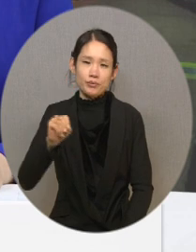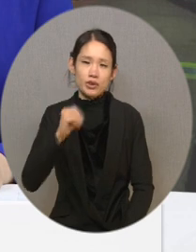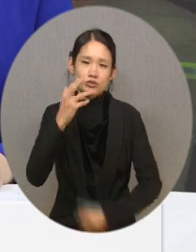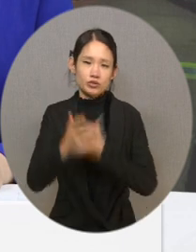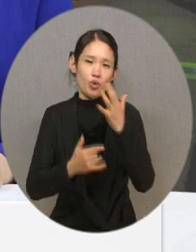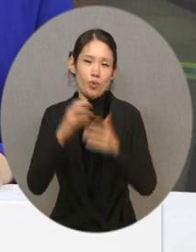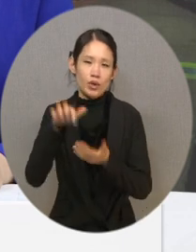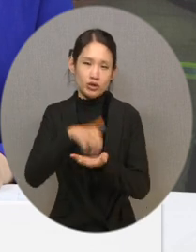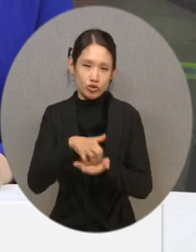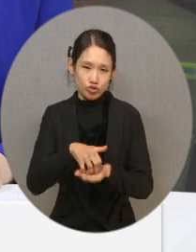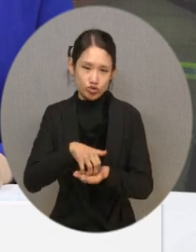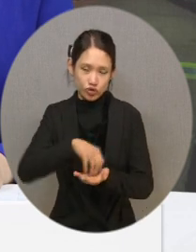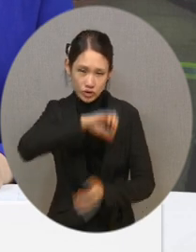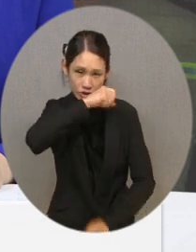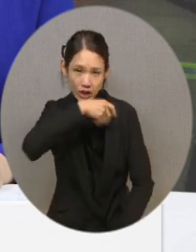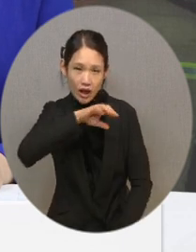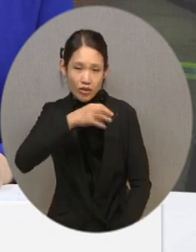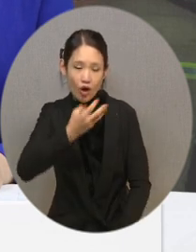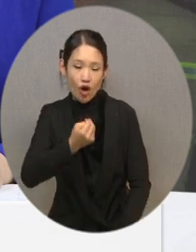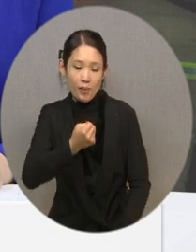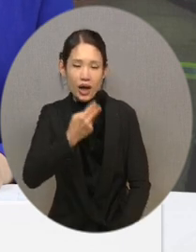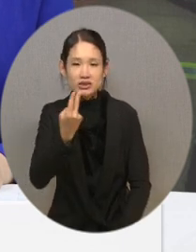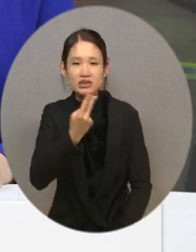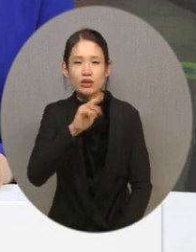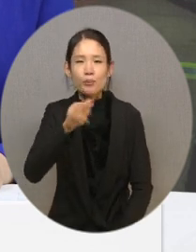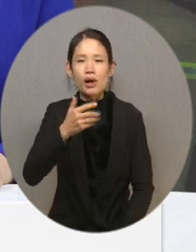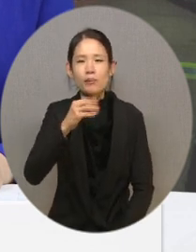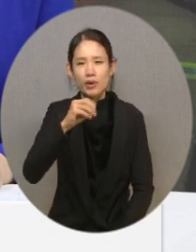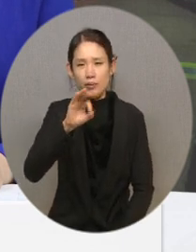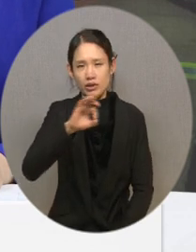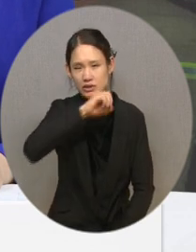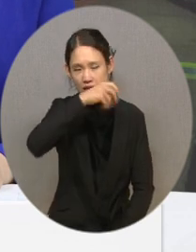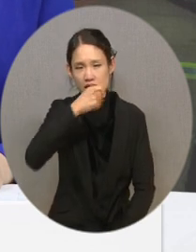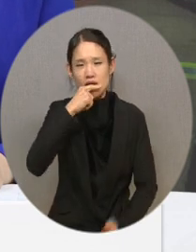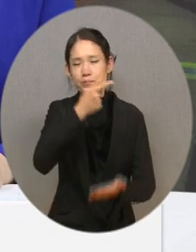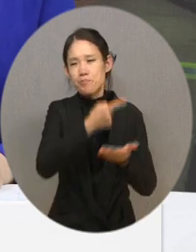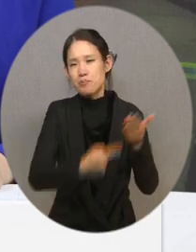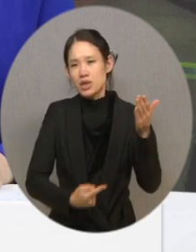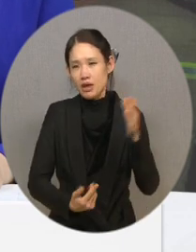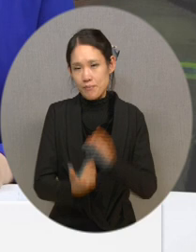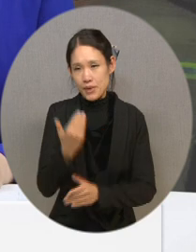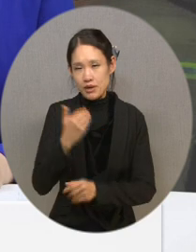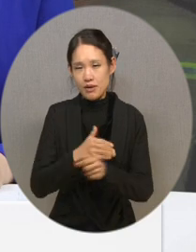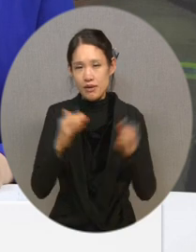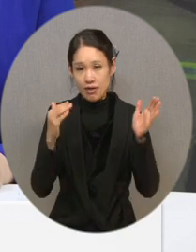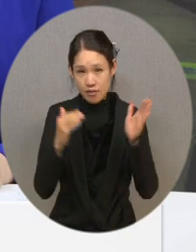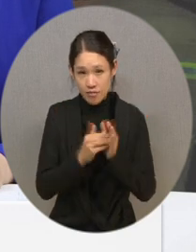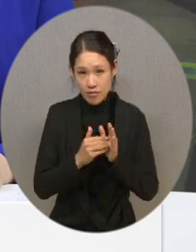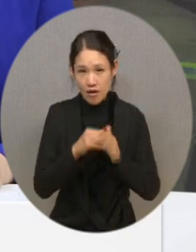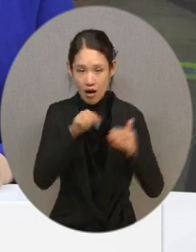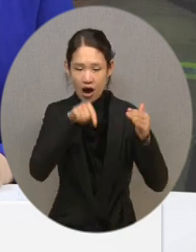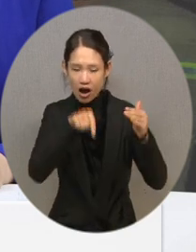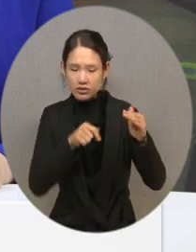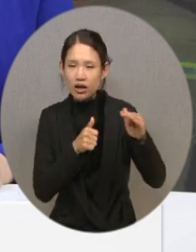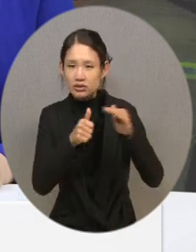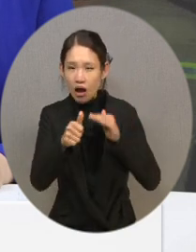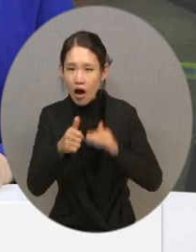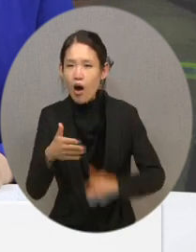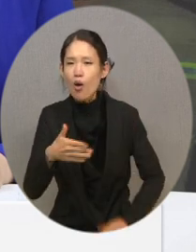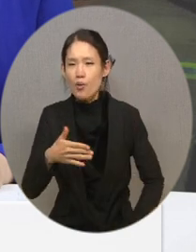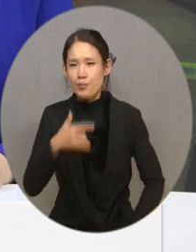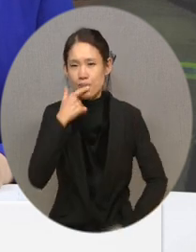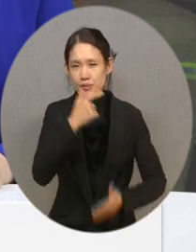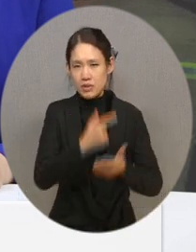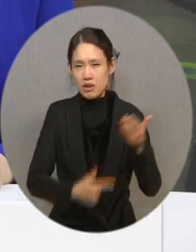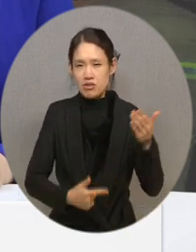추산 2,800여만 원의 재산 피해가 발생했습니다. 불이 날 당시 안에 사람이 없어 인명피해는